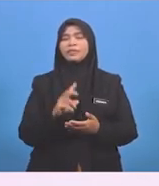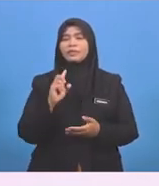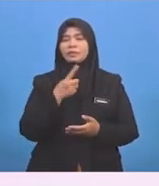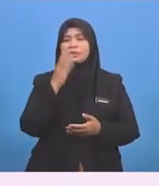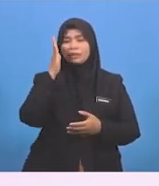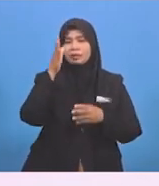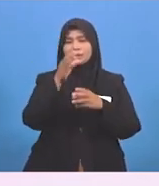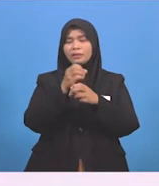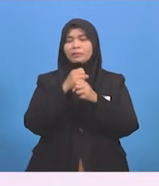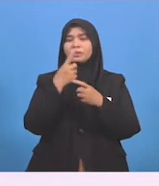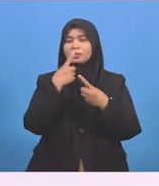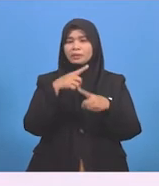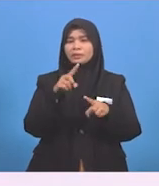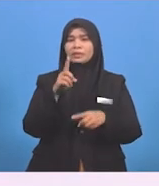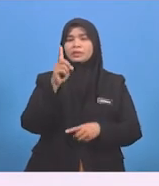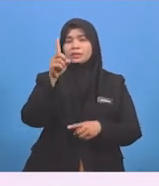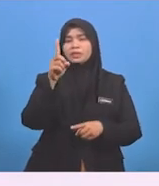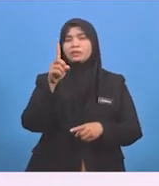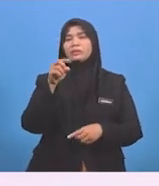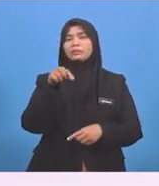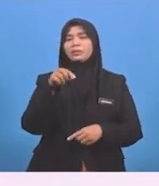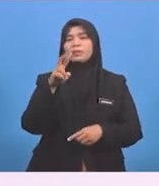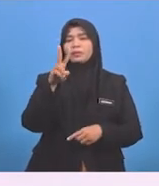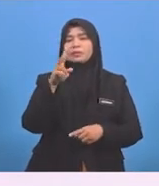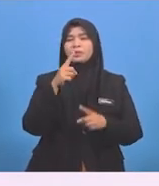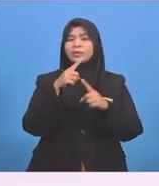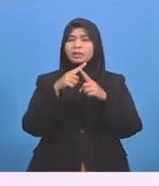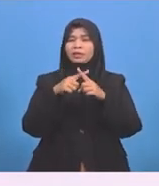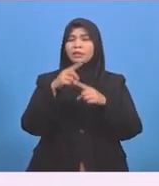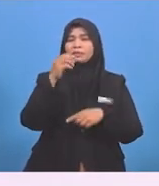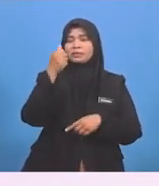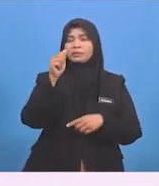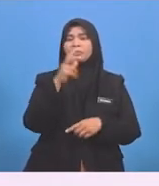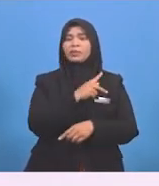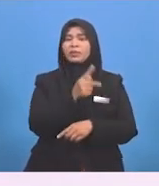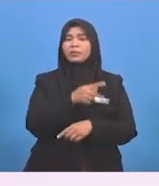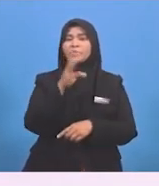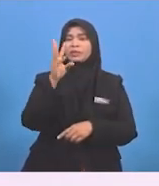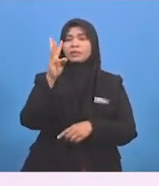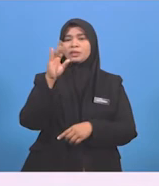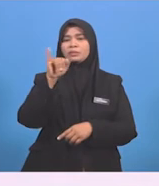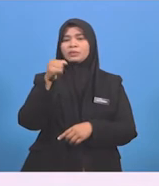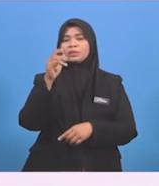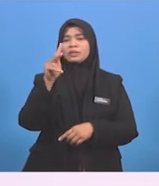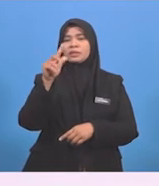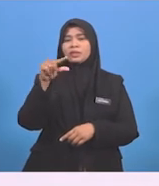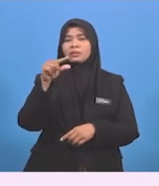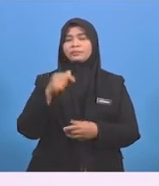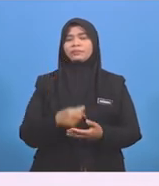Kita akan dapat jawapan 1.2 darab 10 kuasa 6 joule per